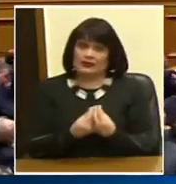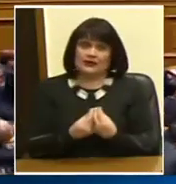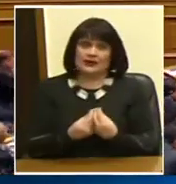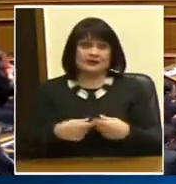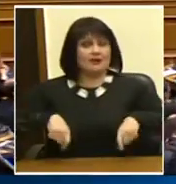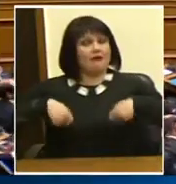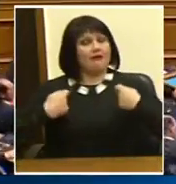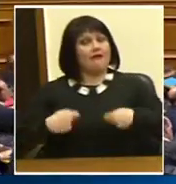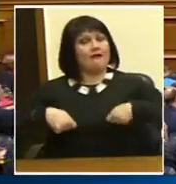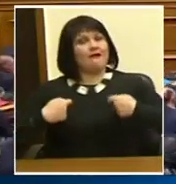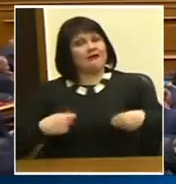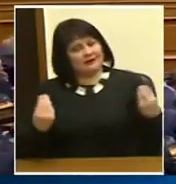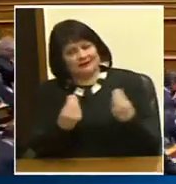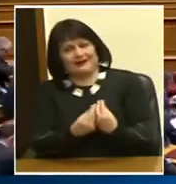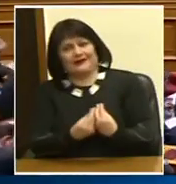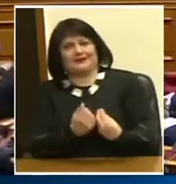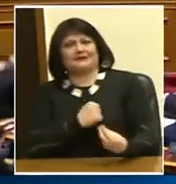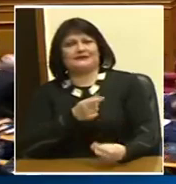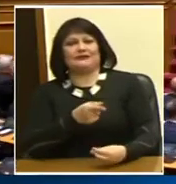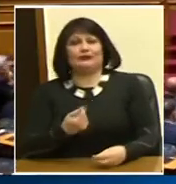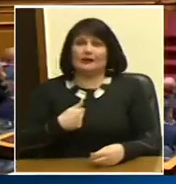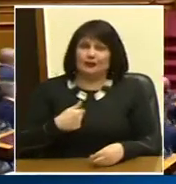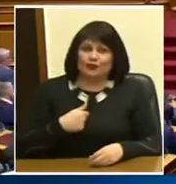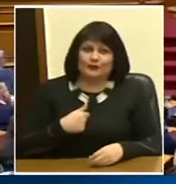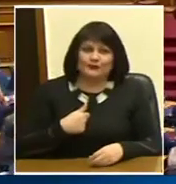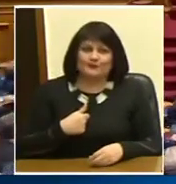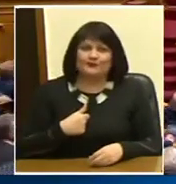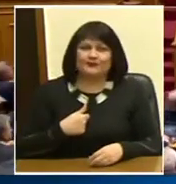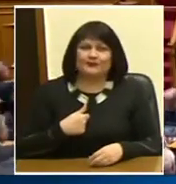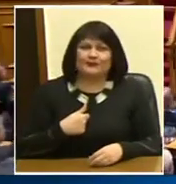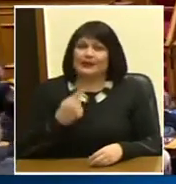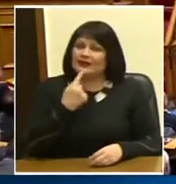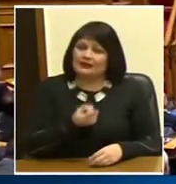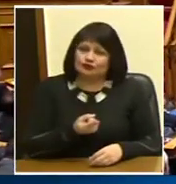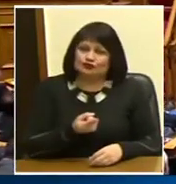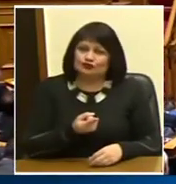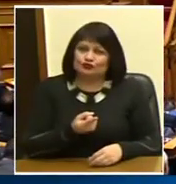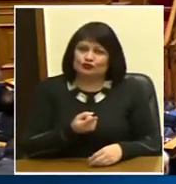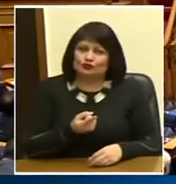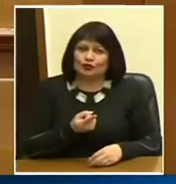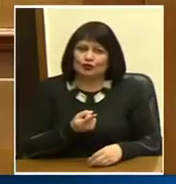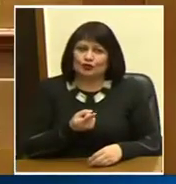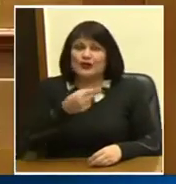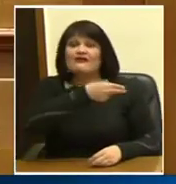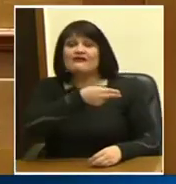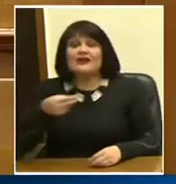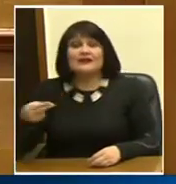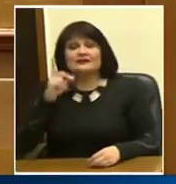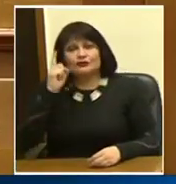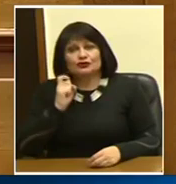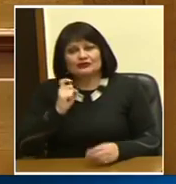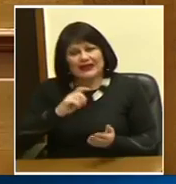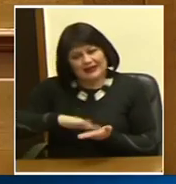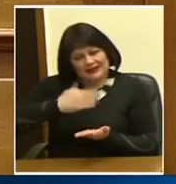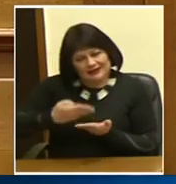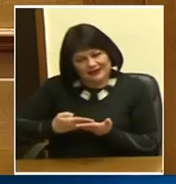αριστοκρατίας. Εγώ θα αρκεστώ στο να παραφράσω μια γνωστή φράση